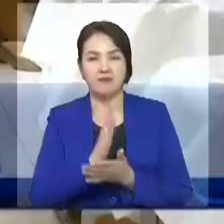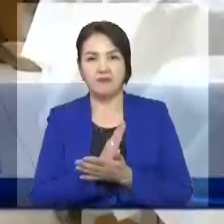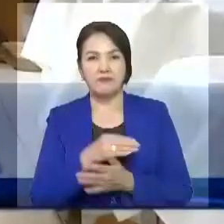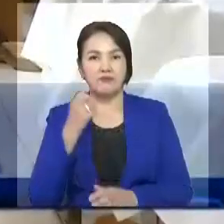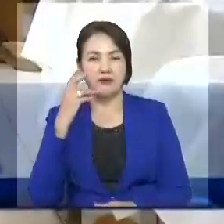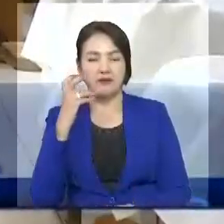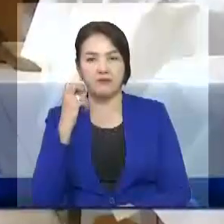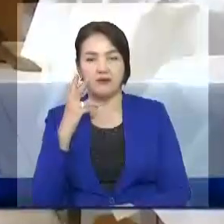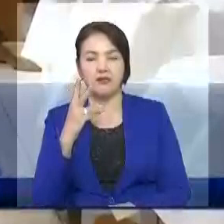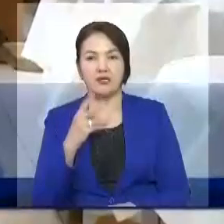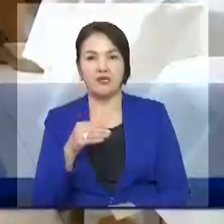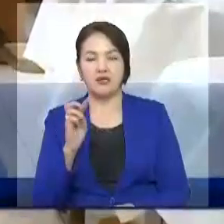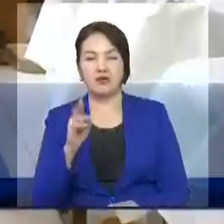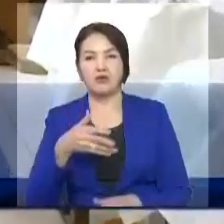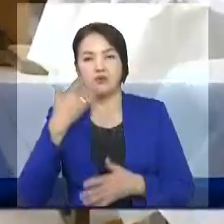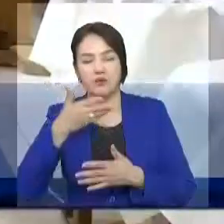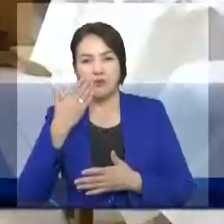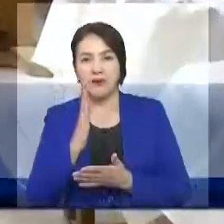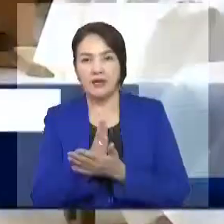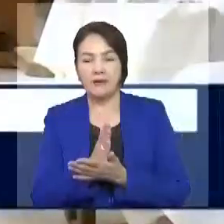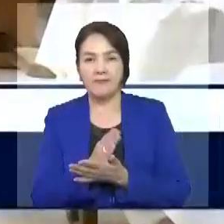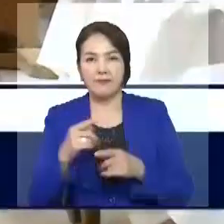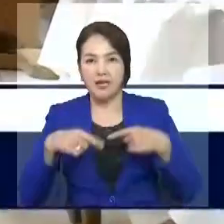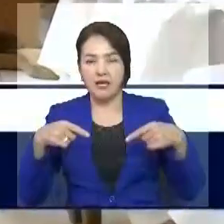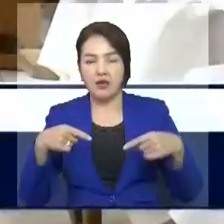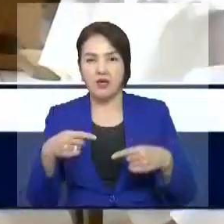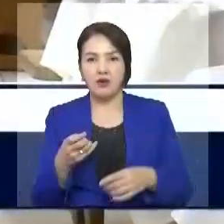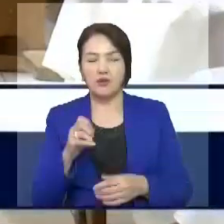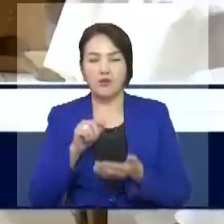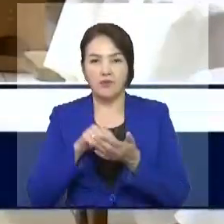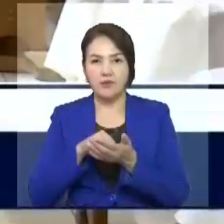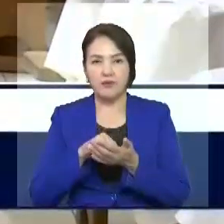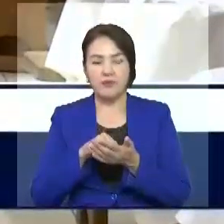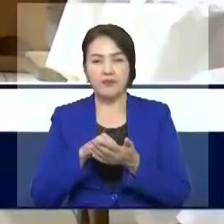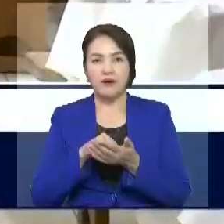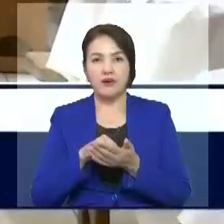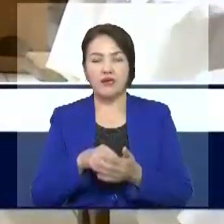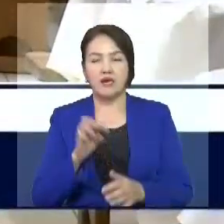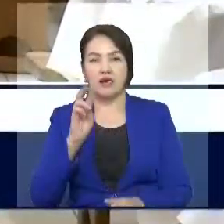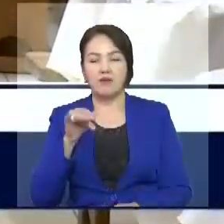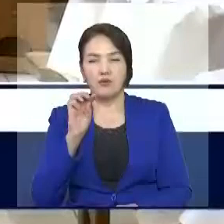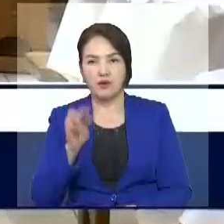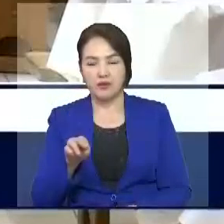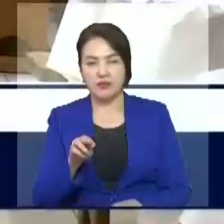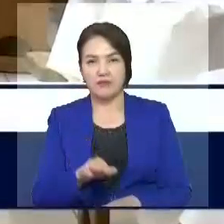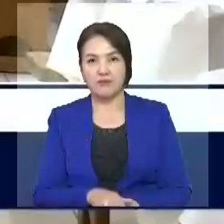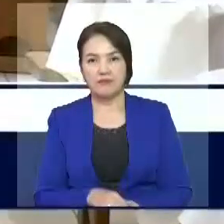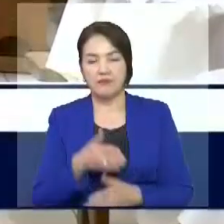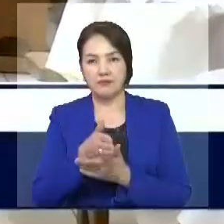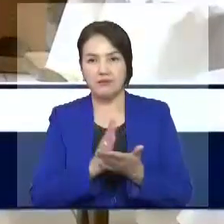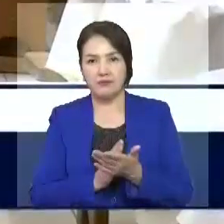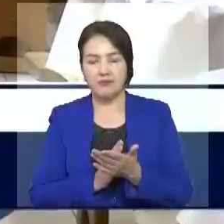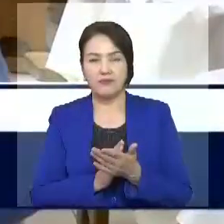Обедке гороховый суп, макароны тушеные с курами, компот,